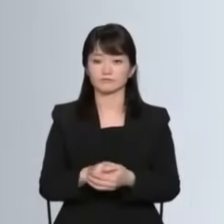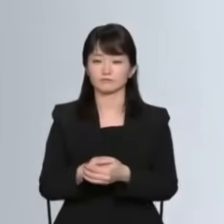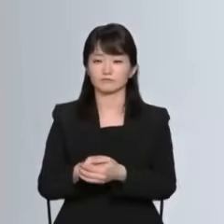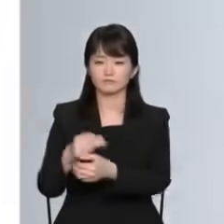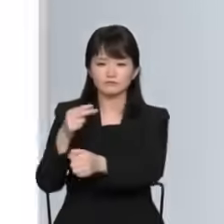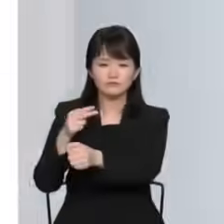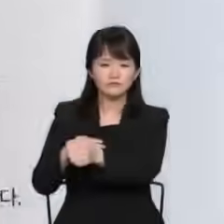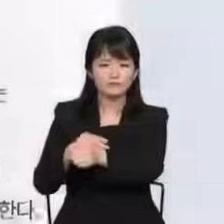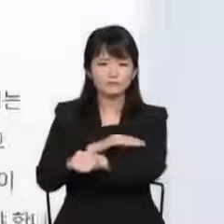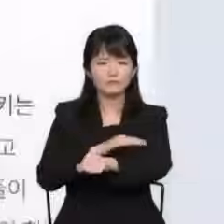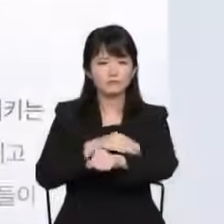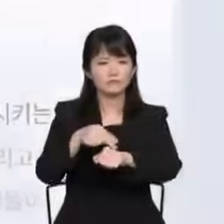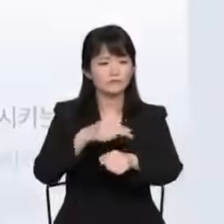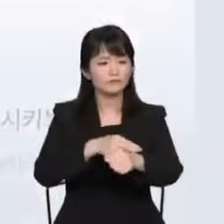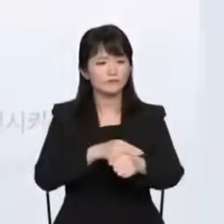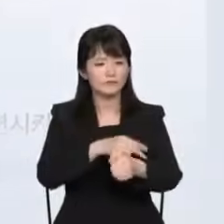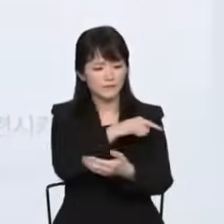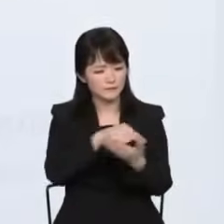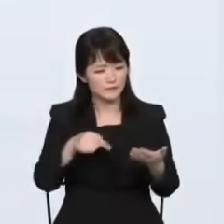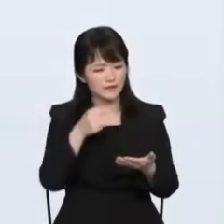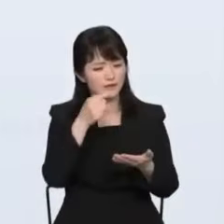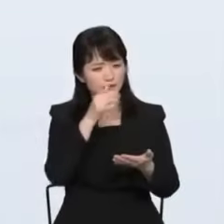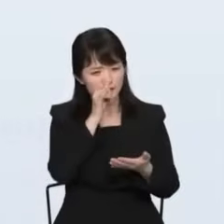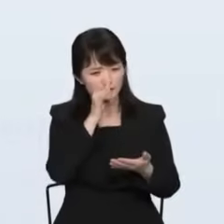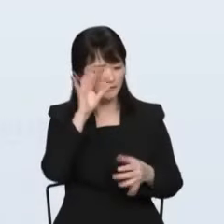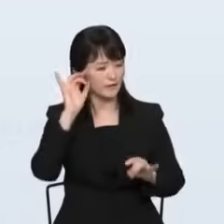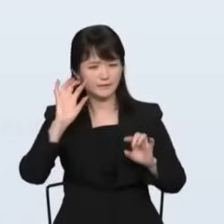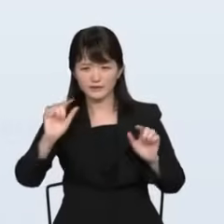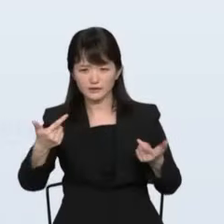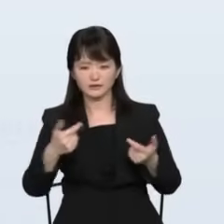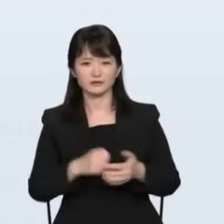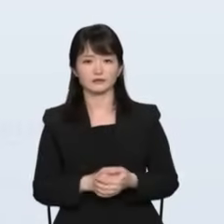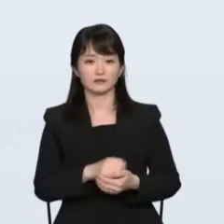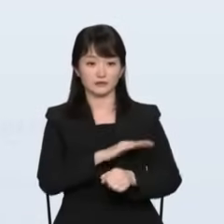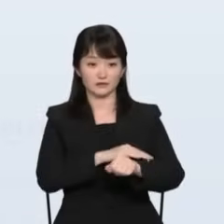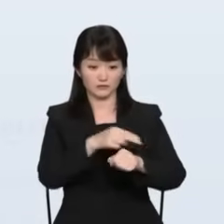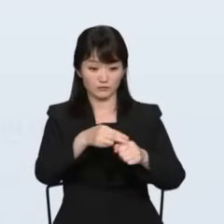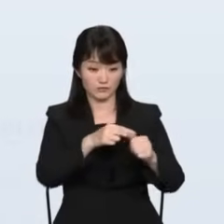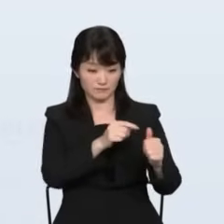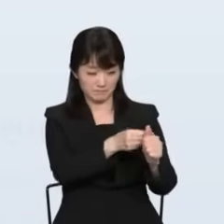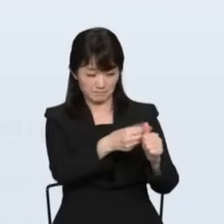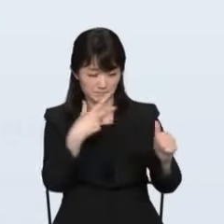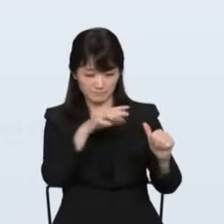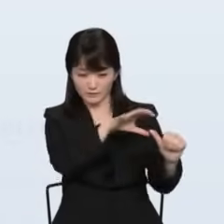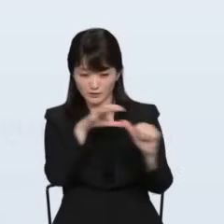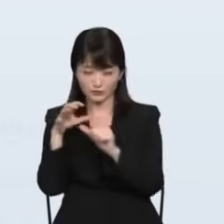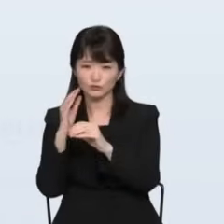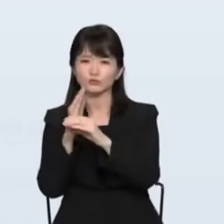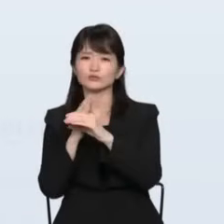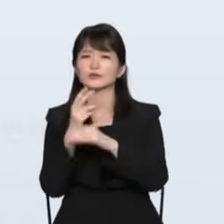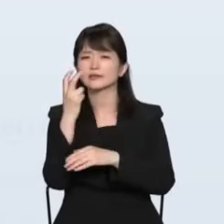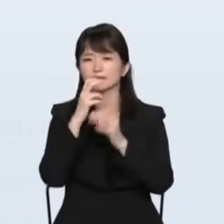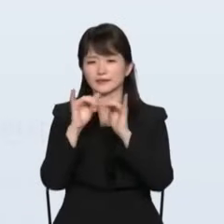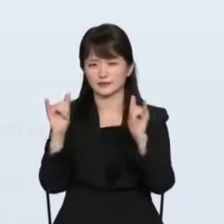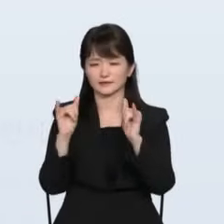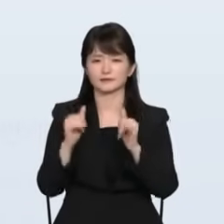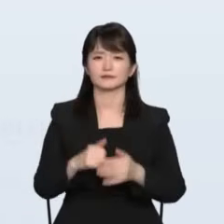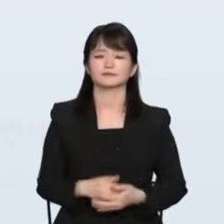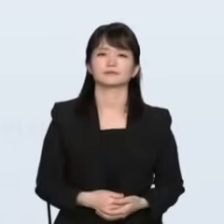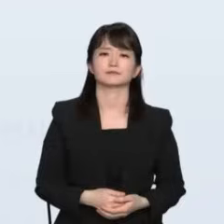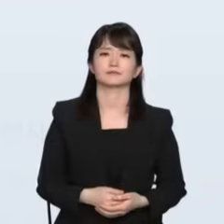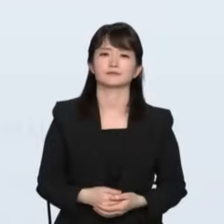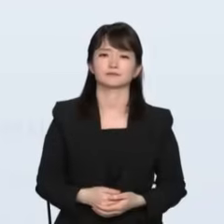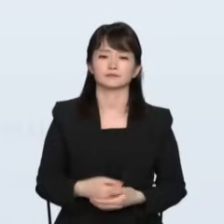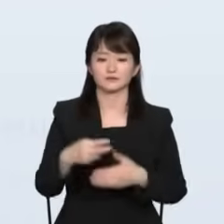불이익이 생기면 좌시하지 않겠다고 말하지만 정작 전공의 착취의 사슬에서 중간 관리자 역할을 해왔다는 내용입니다.